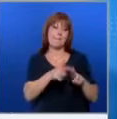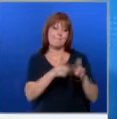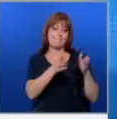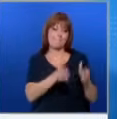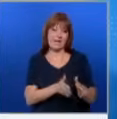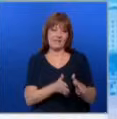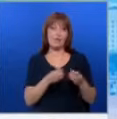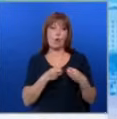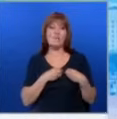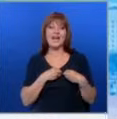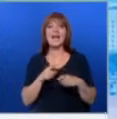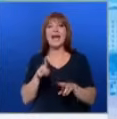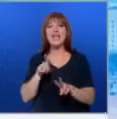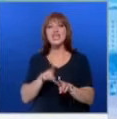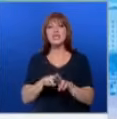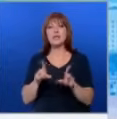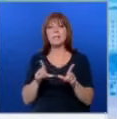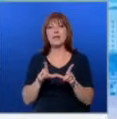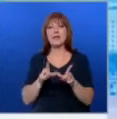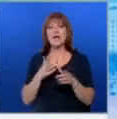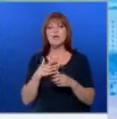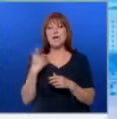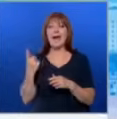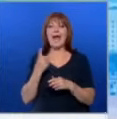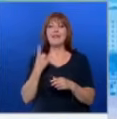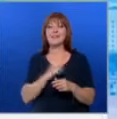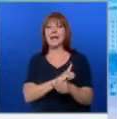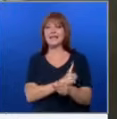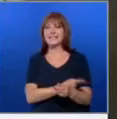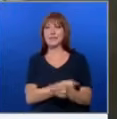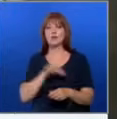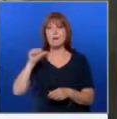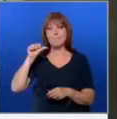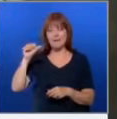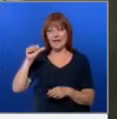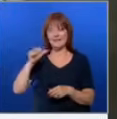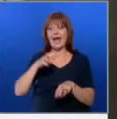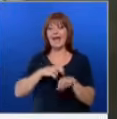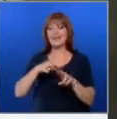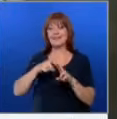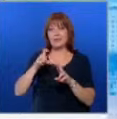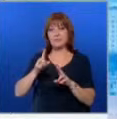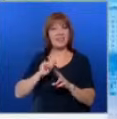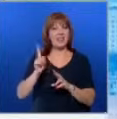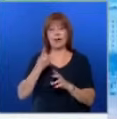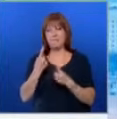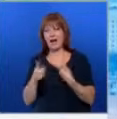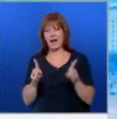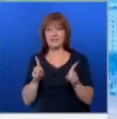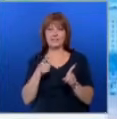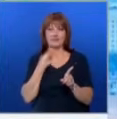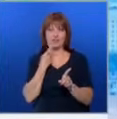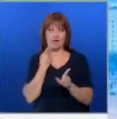Искра Михайлова. Има една силна партия, Движение за права и свободи. Няма различни ДПС-та, както